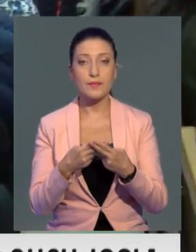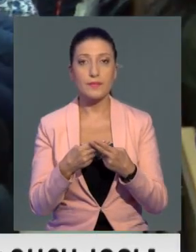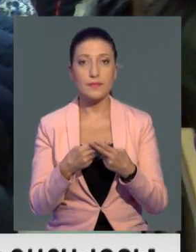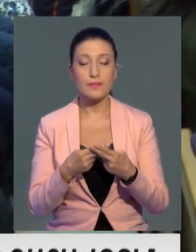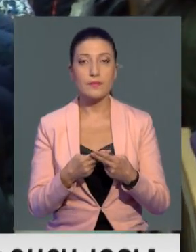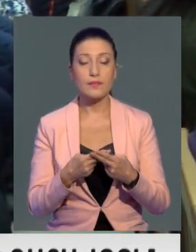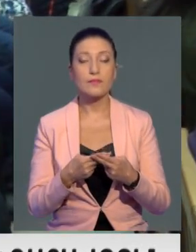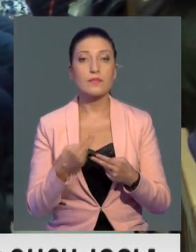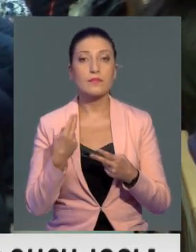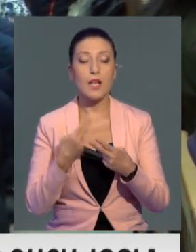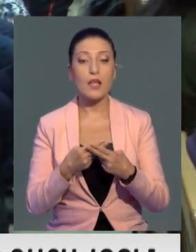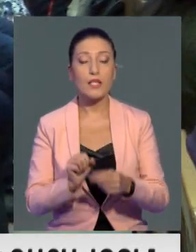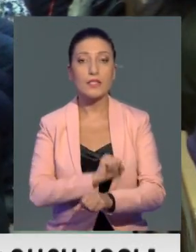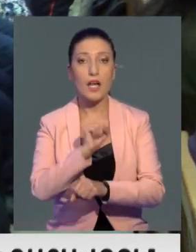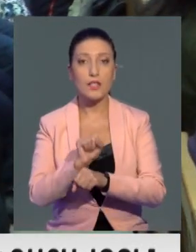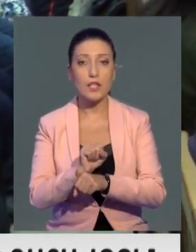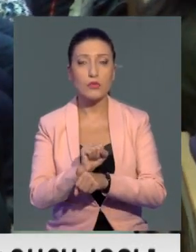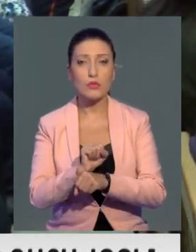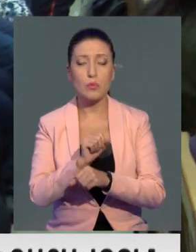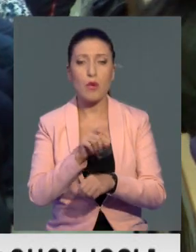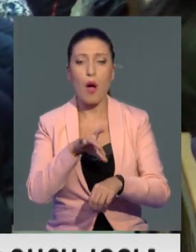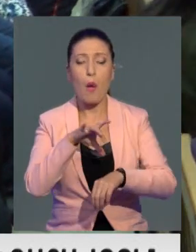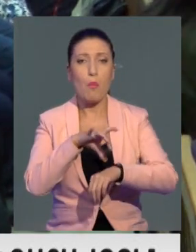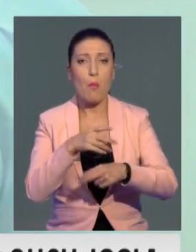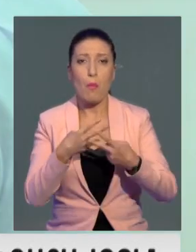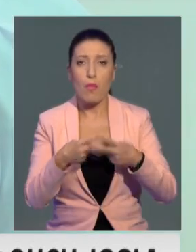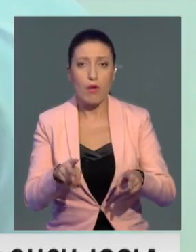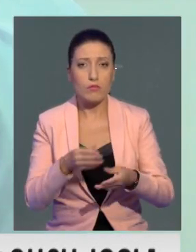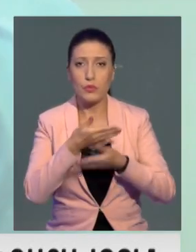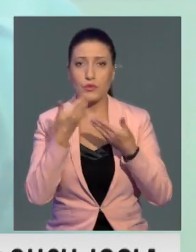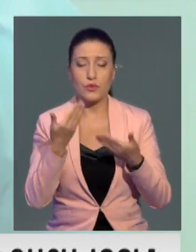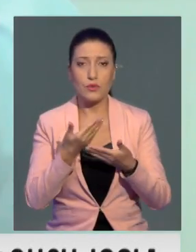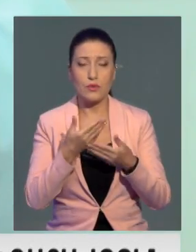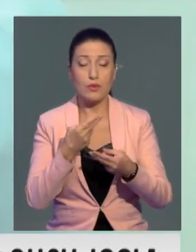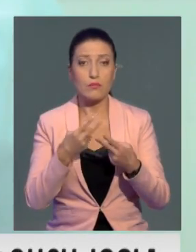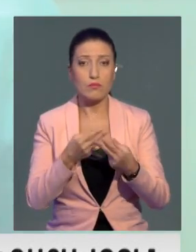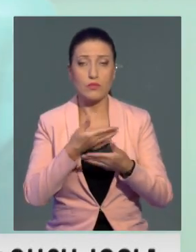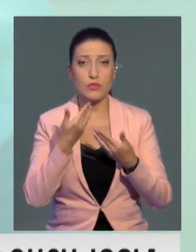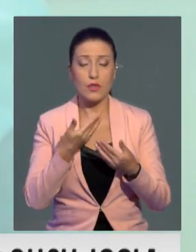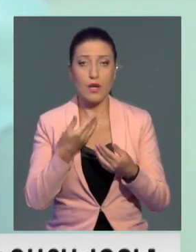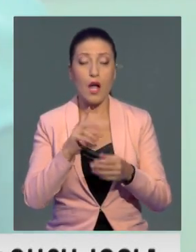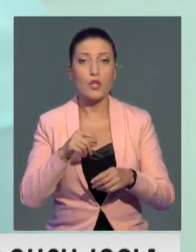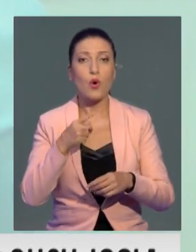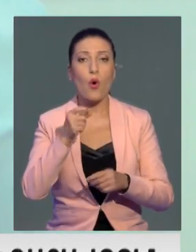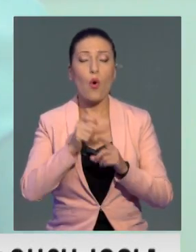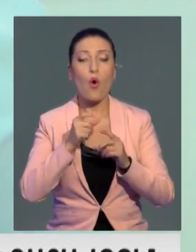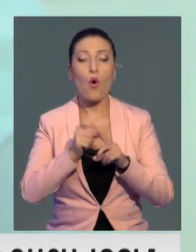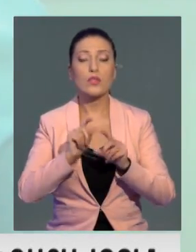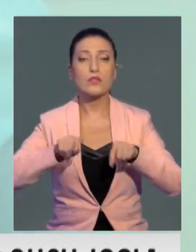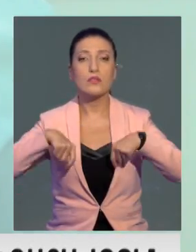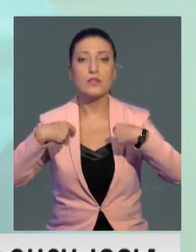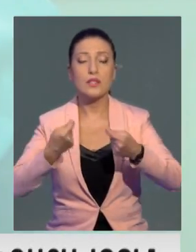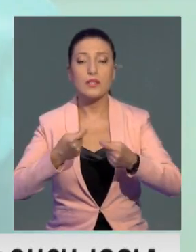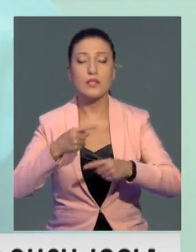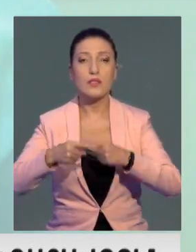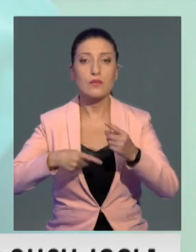երկրորդ նախագահի նկատմամբ կալանքի դադարեցնելու որևէ հիմք չի հանդիսանում։ Դրանից հետո խոսքը փոխանցվեց դժողների